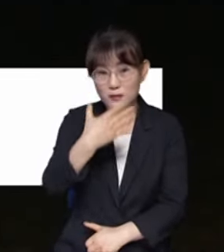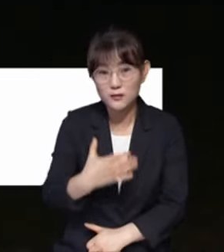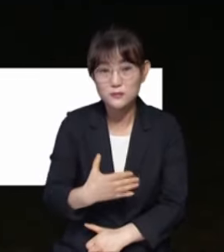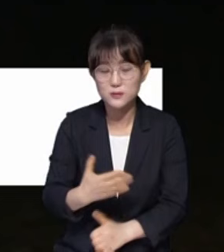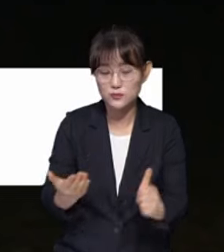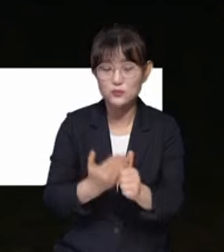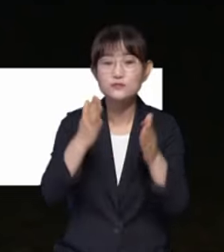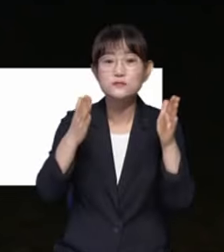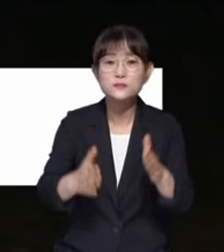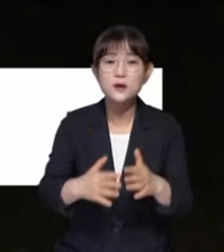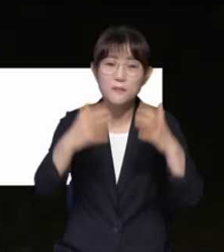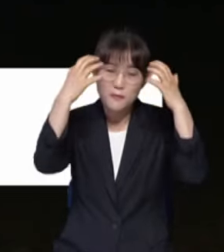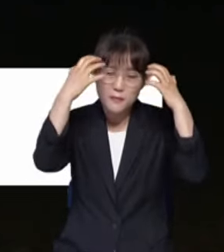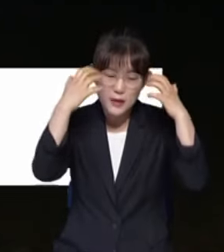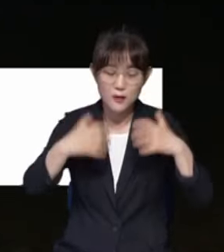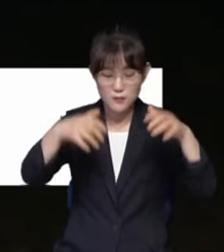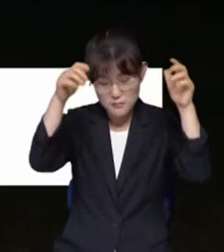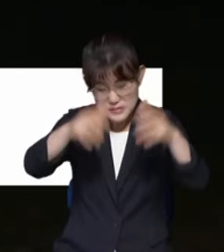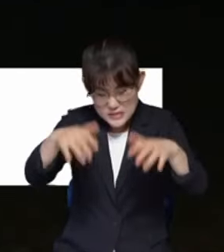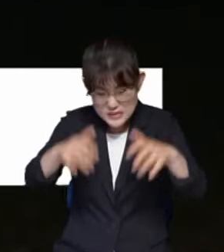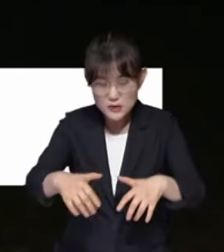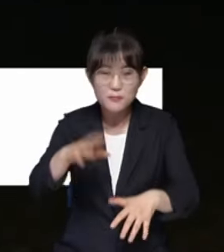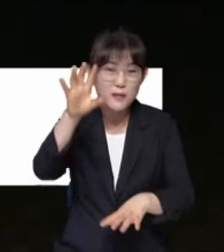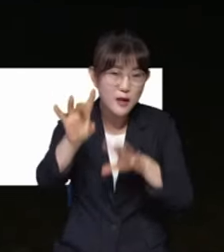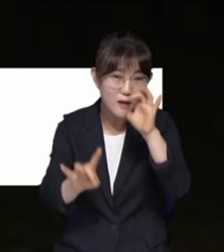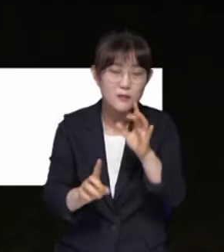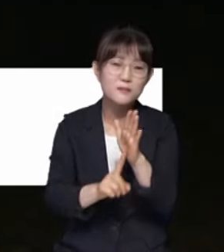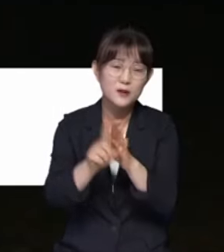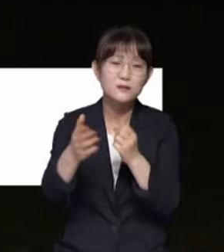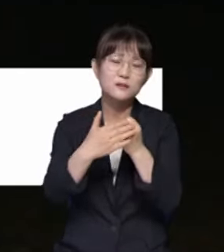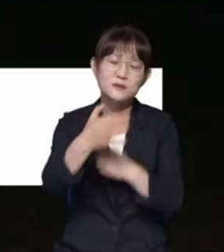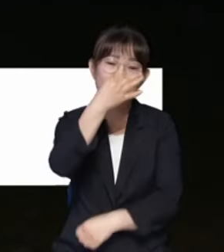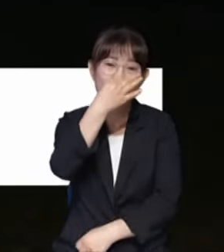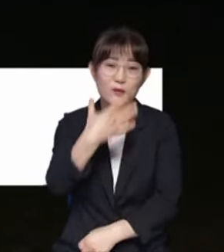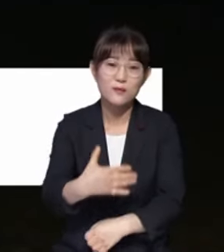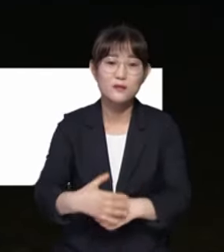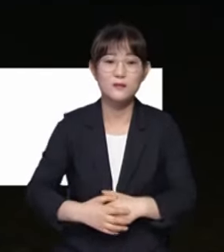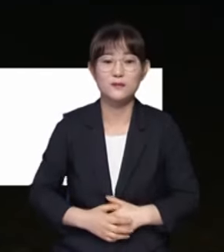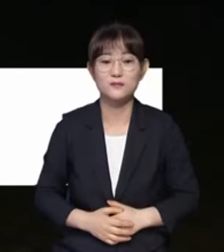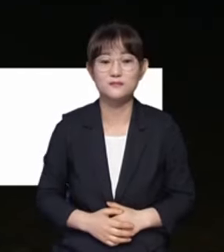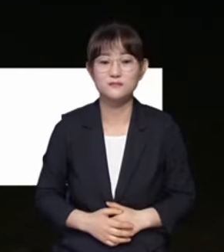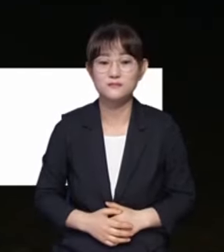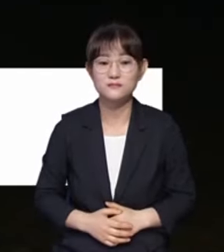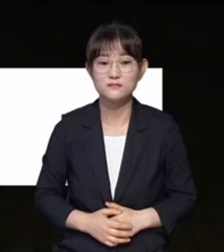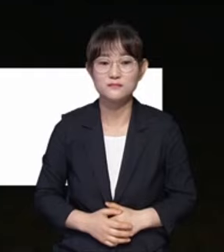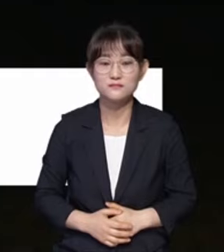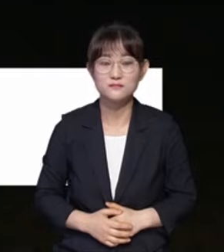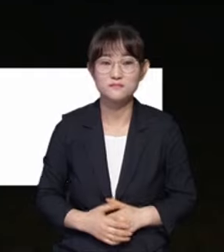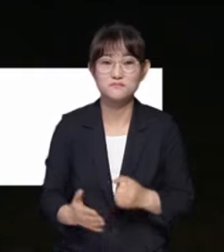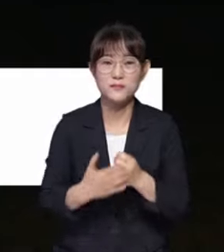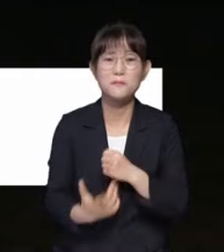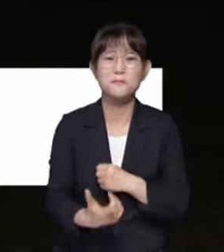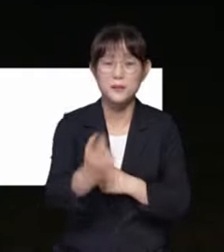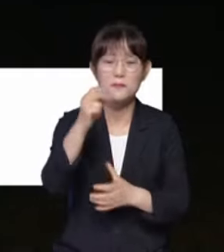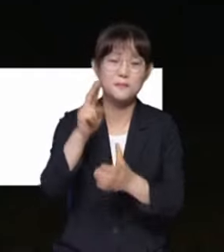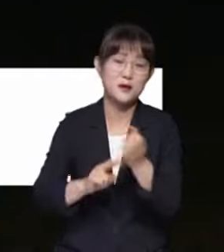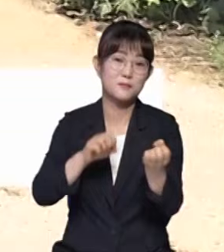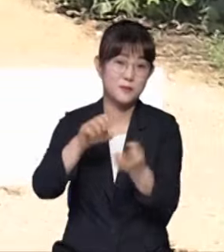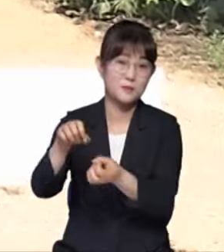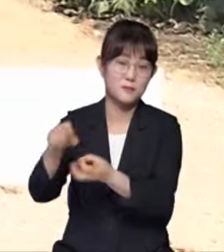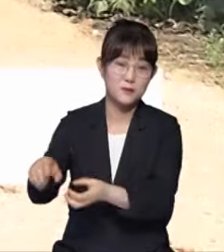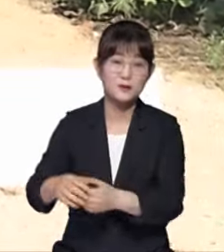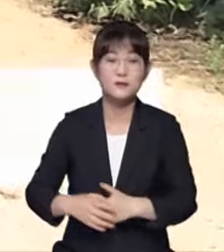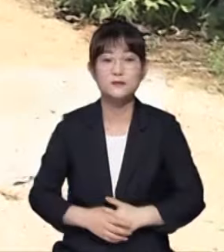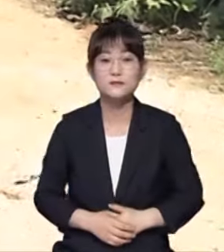장마에다가 폭염에다가 습, 높은 습 때문에 굉장히 힘들게 키웠습니다. 그래가지고 조금 더 다른 때보다 일찍 출하를